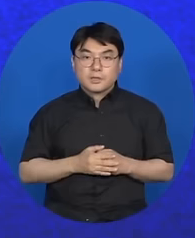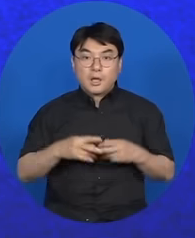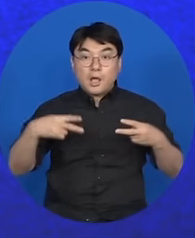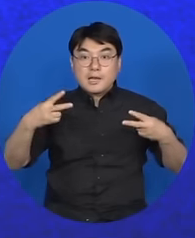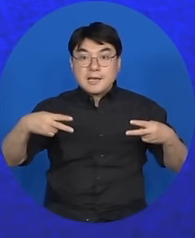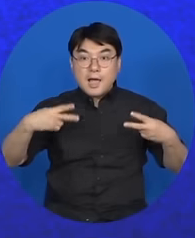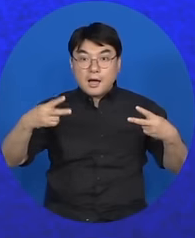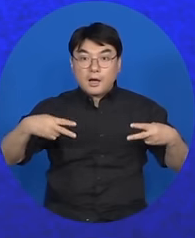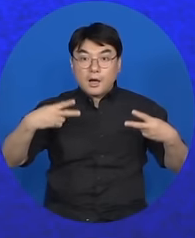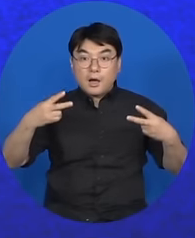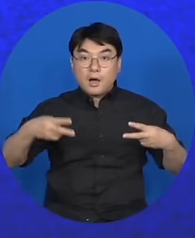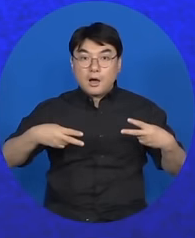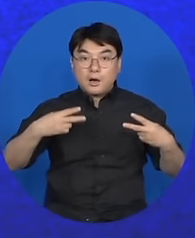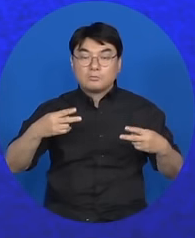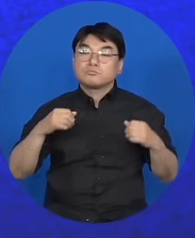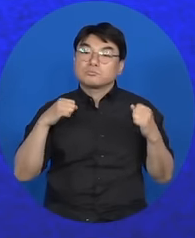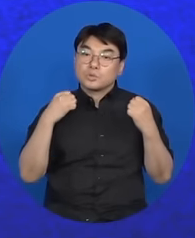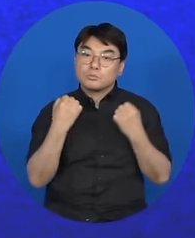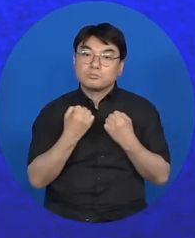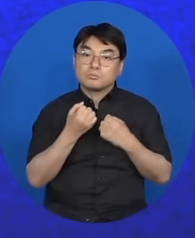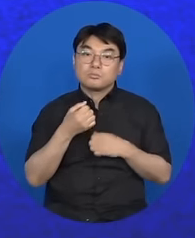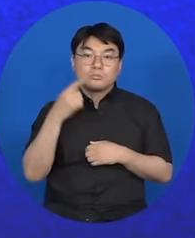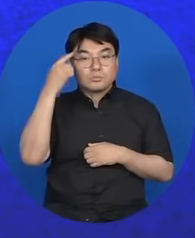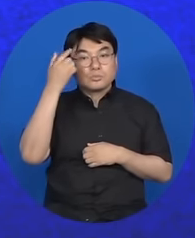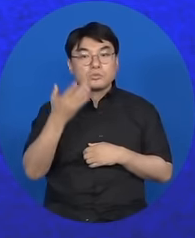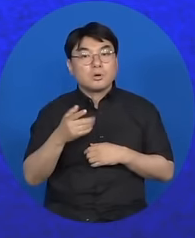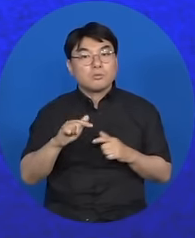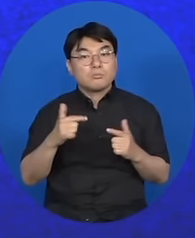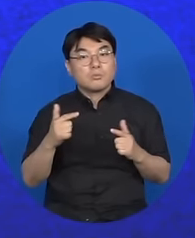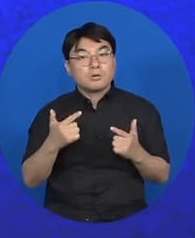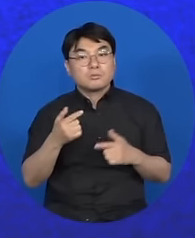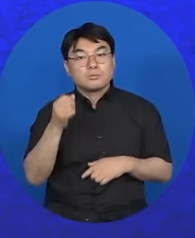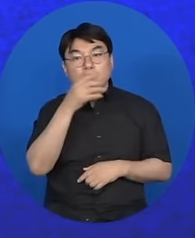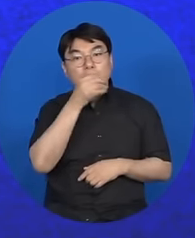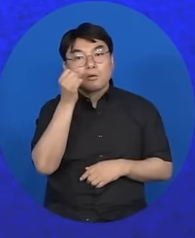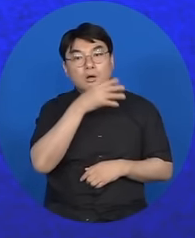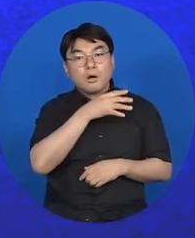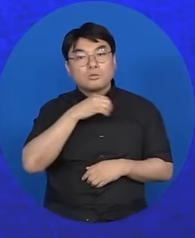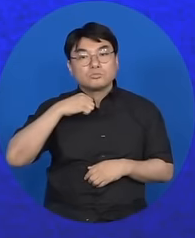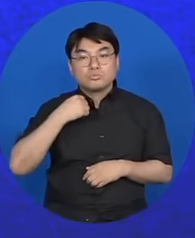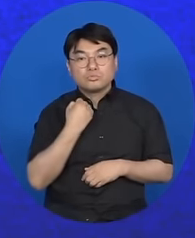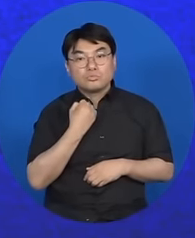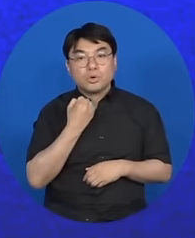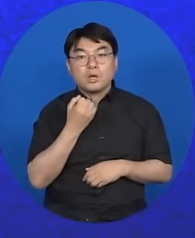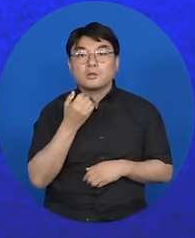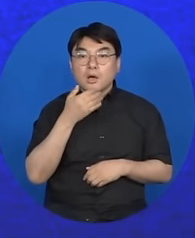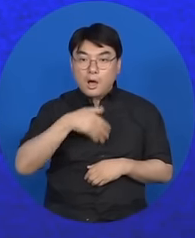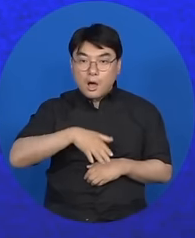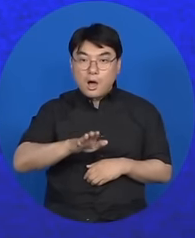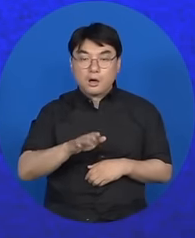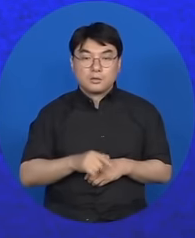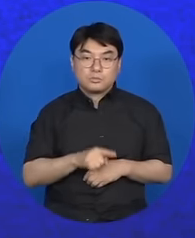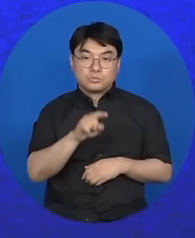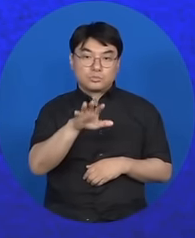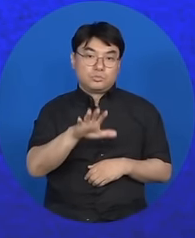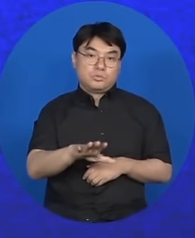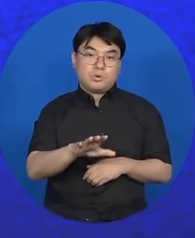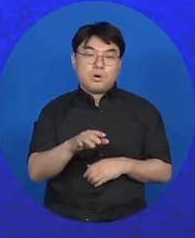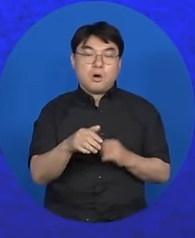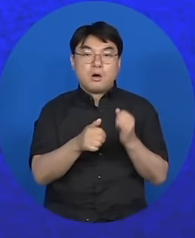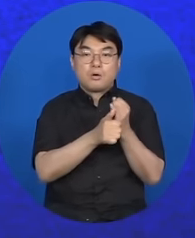하죠? 그냥 순종해서 묻지도 않고 왜 가라고 하신 묻지도 않고 그냥 순종해서 갑니다. 갔더니 거기에서 한 과부를